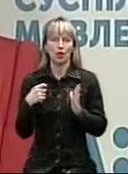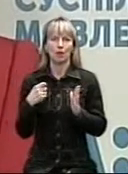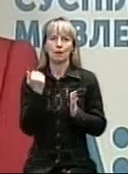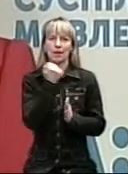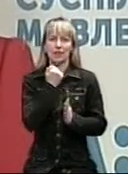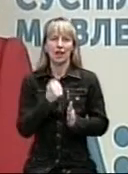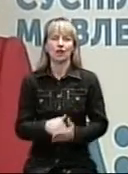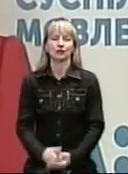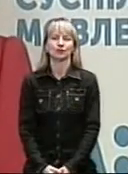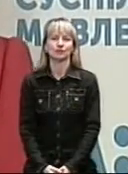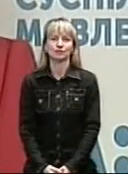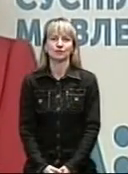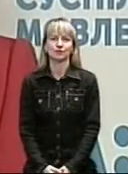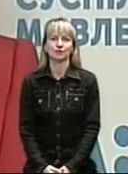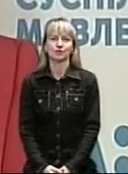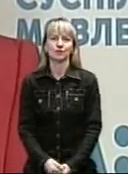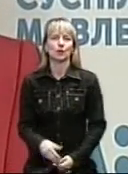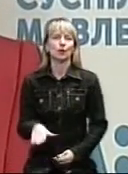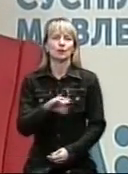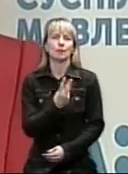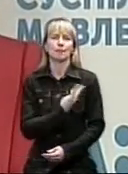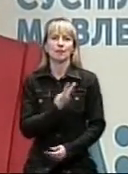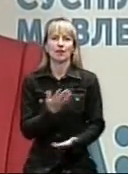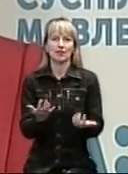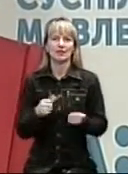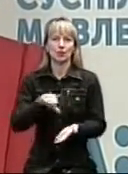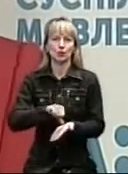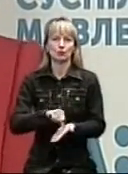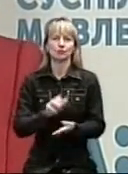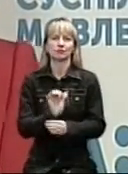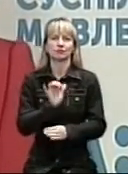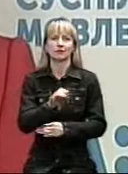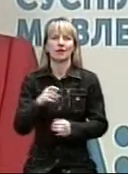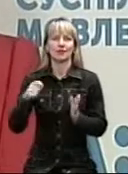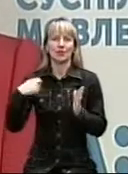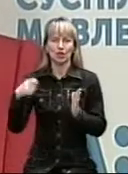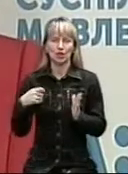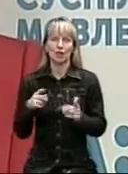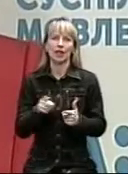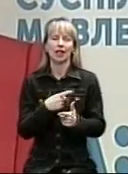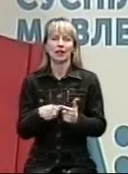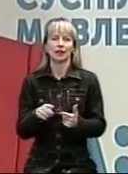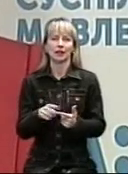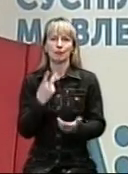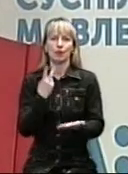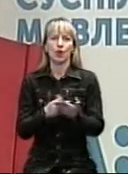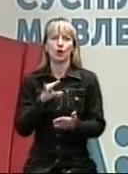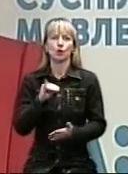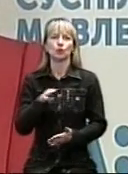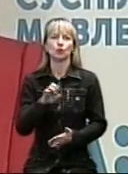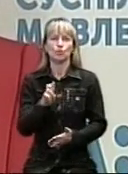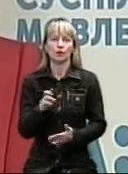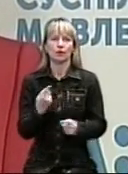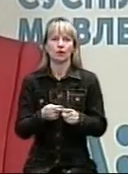Прослуховування відбувалось за відеоматеріалами. Усі бажаючі взяти участь надсилали відеоматеріали або викладали у YouTube це